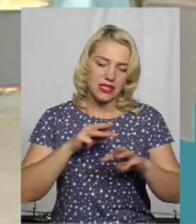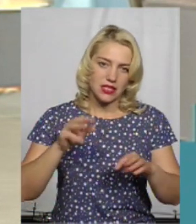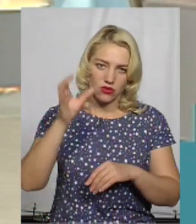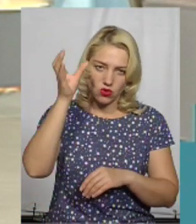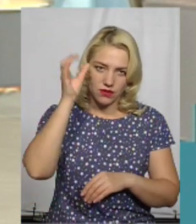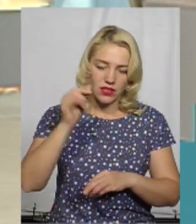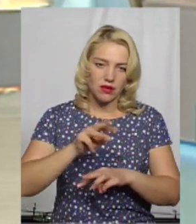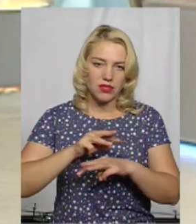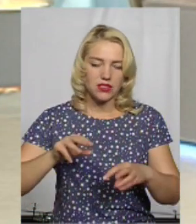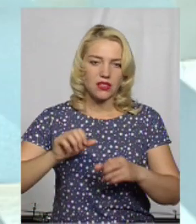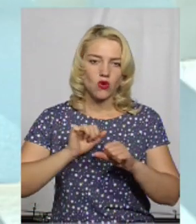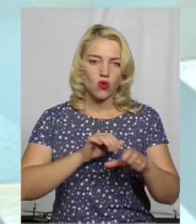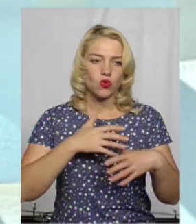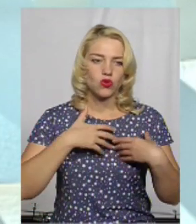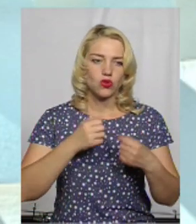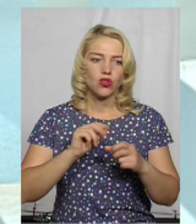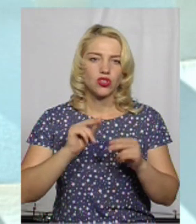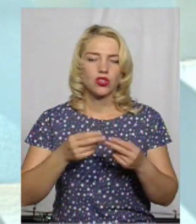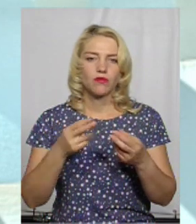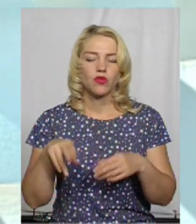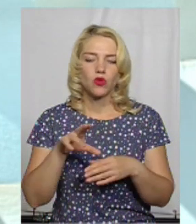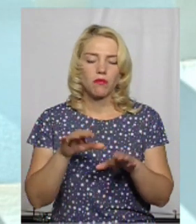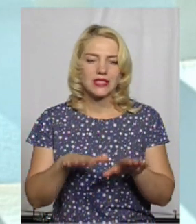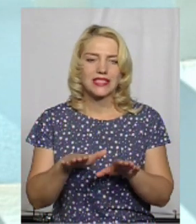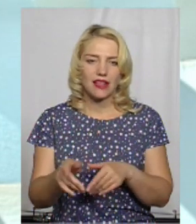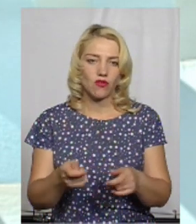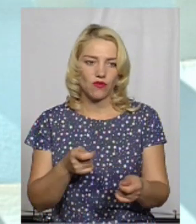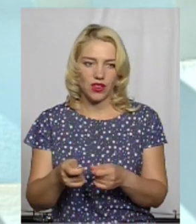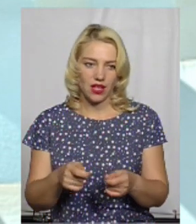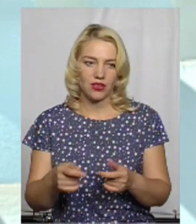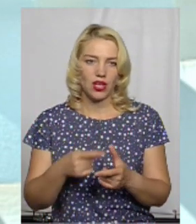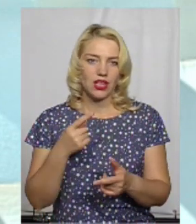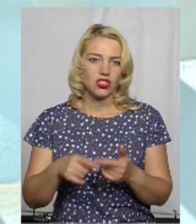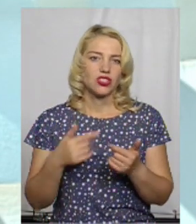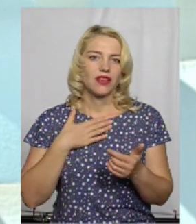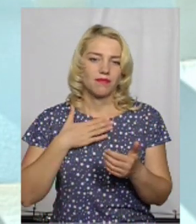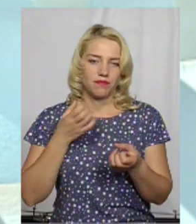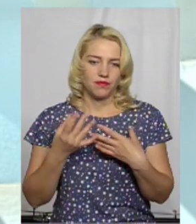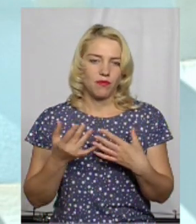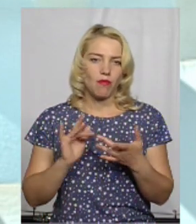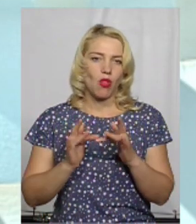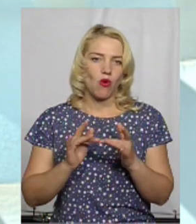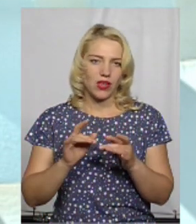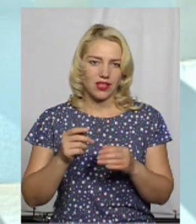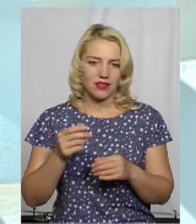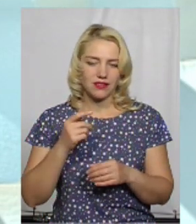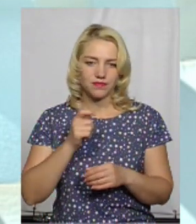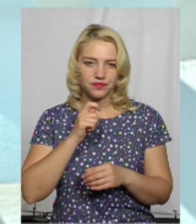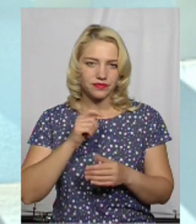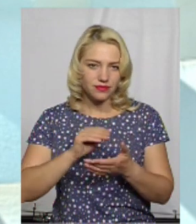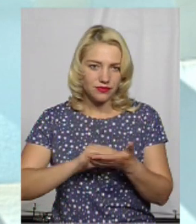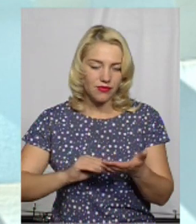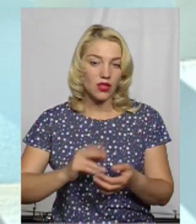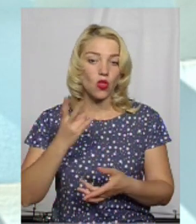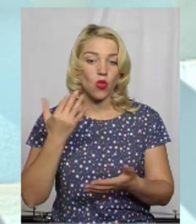та Міністерство охорони здоров'я, аніж до якихось місцевої влади чи блогерів. Але, ну, дійсно, є своя думка така, що